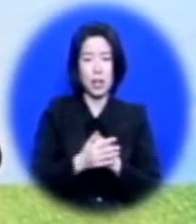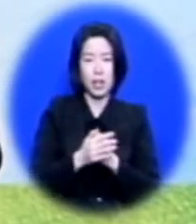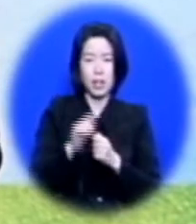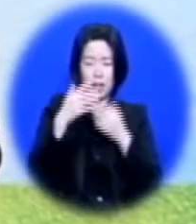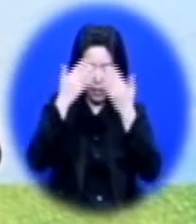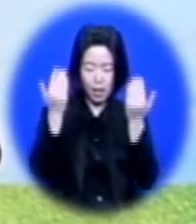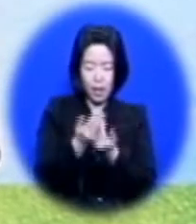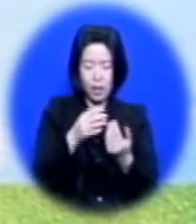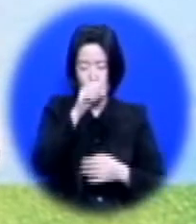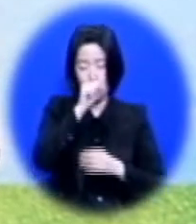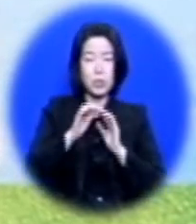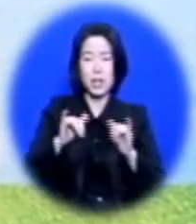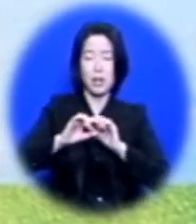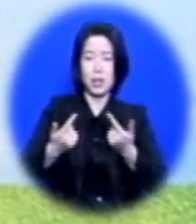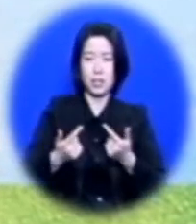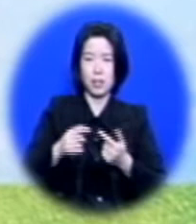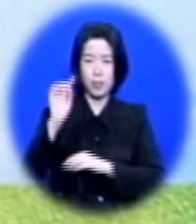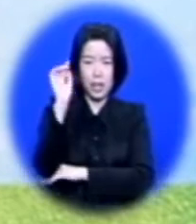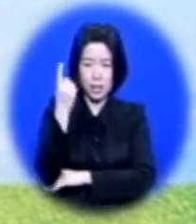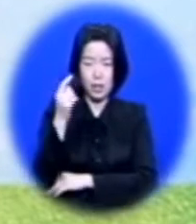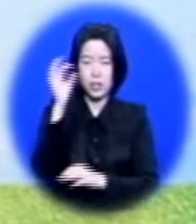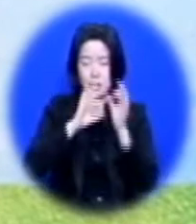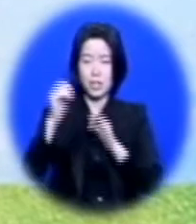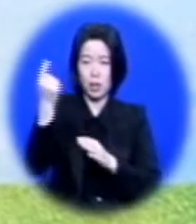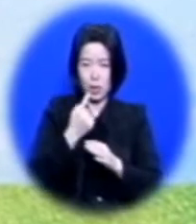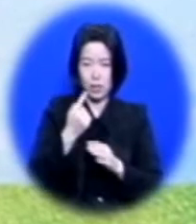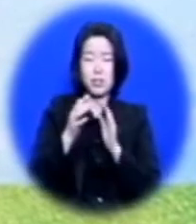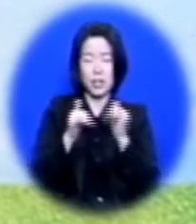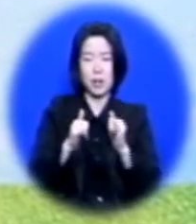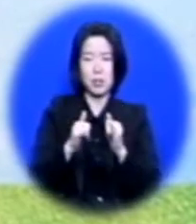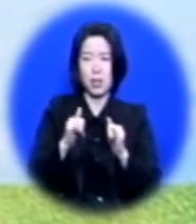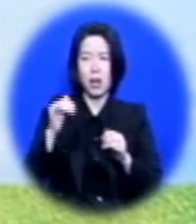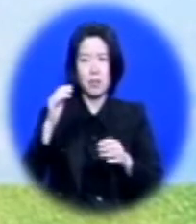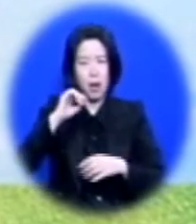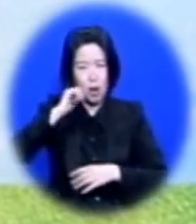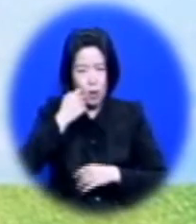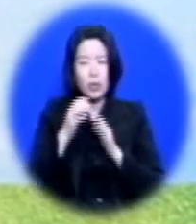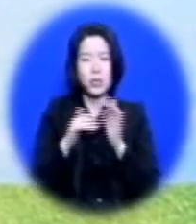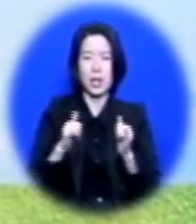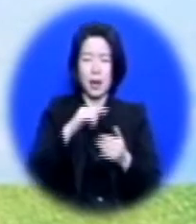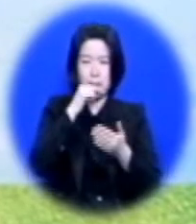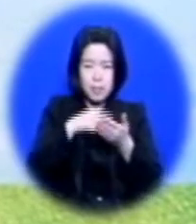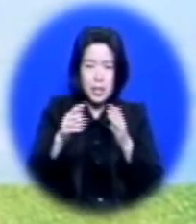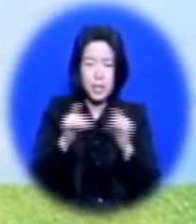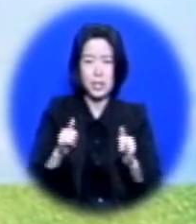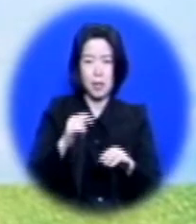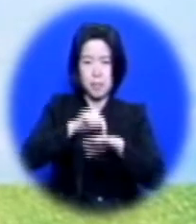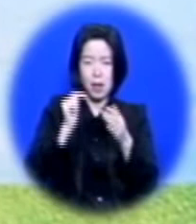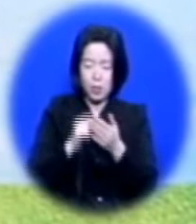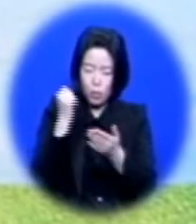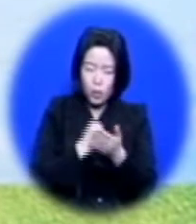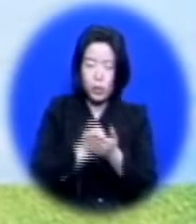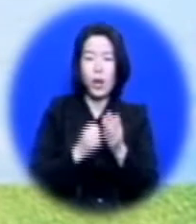아니에요 다윗에게 찾아왔던 사람들은 환란 당한 자 빚진 자 마음이 원통한 사람들이었다 고